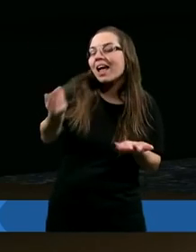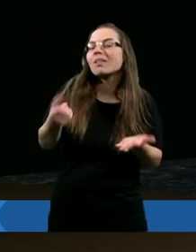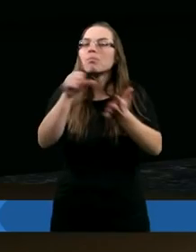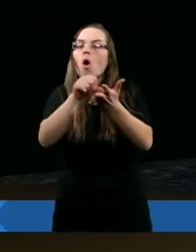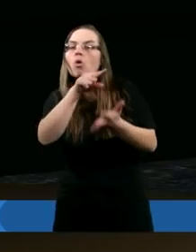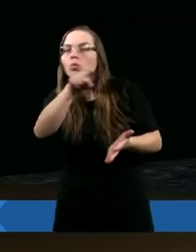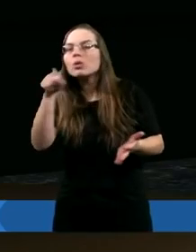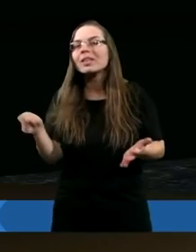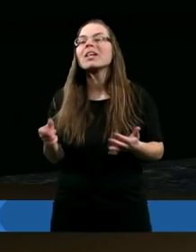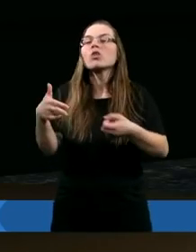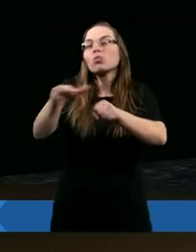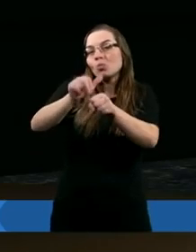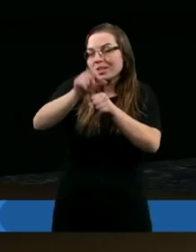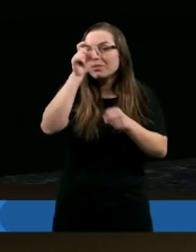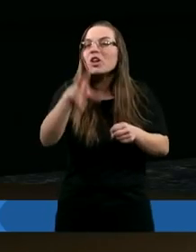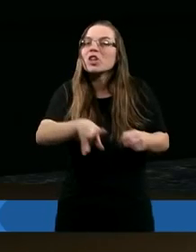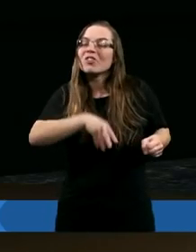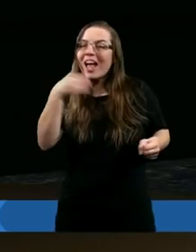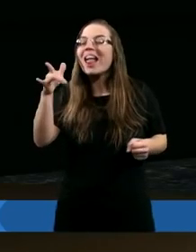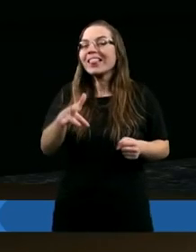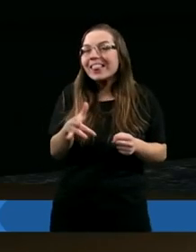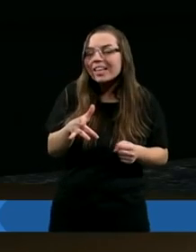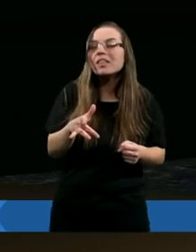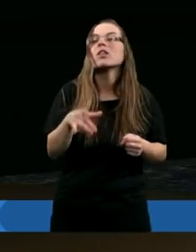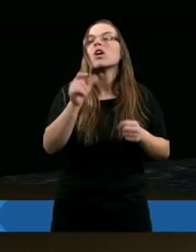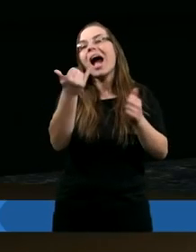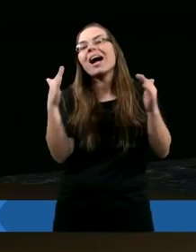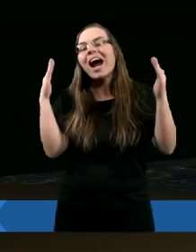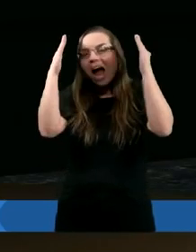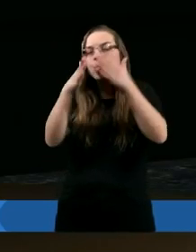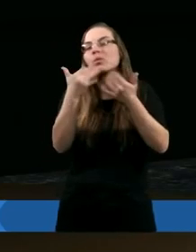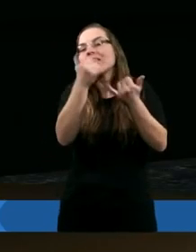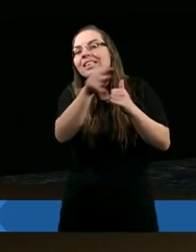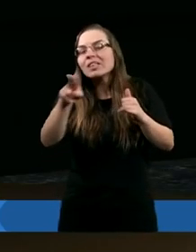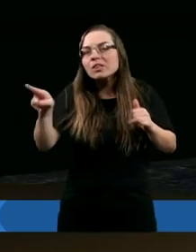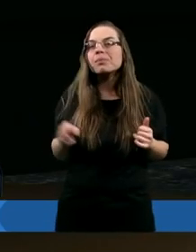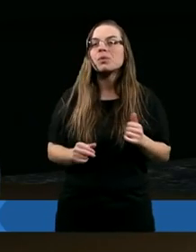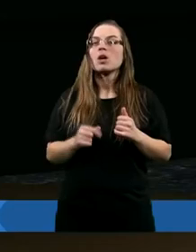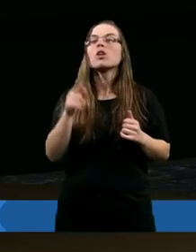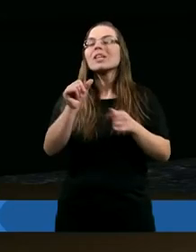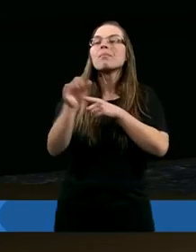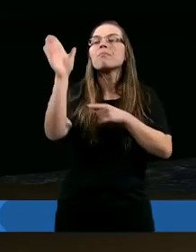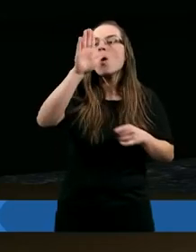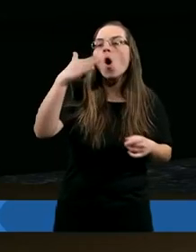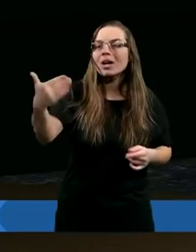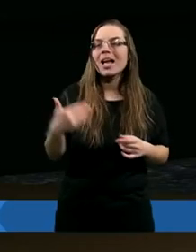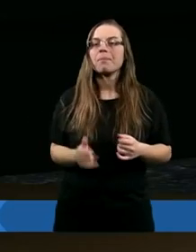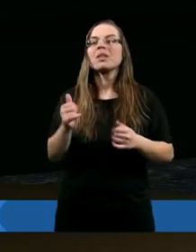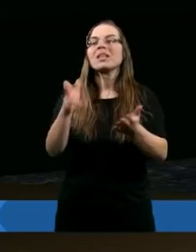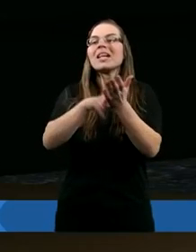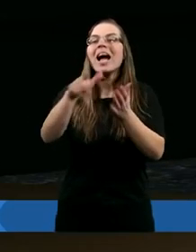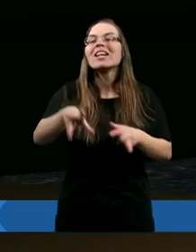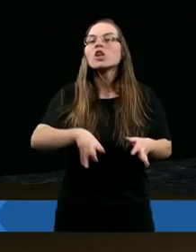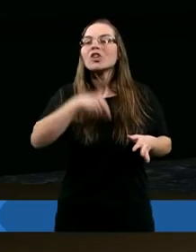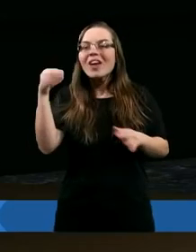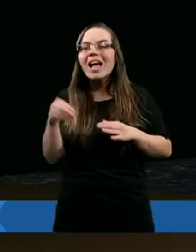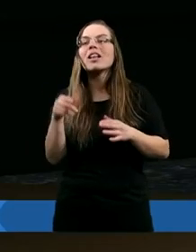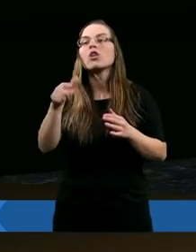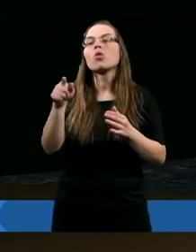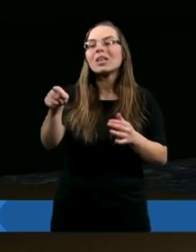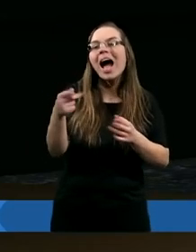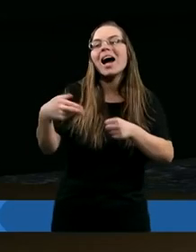jeżeli człowiek jest święty, wyznaczony jako święty, jako kapłan, czyli ten, który ma do czynienia właśnie bezpośrednio z Bogiem. Jeżeli jakieś naczynie jest święte, to